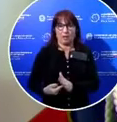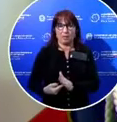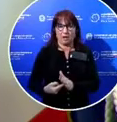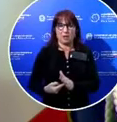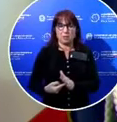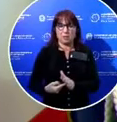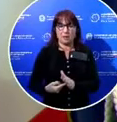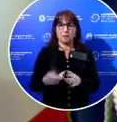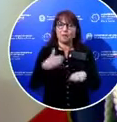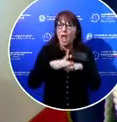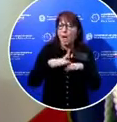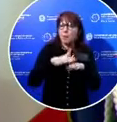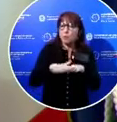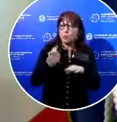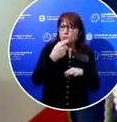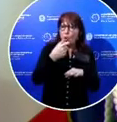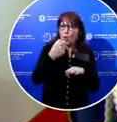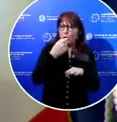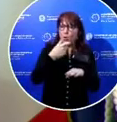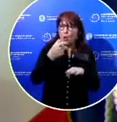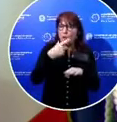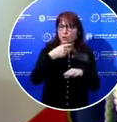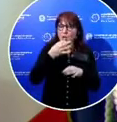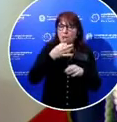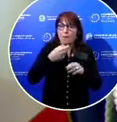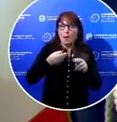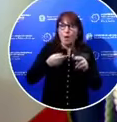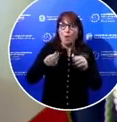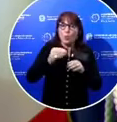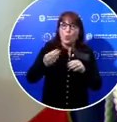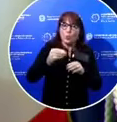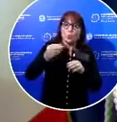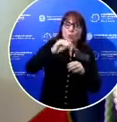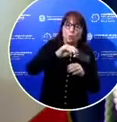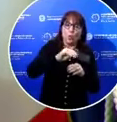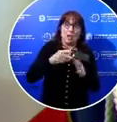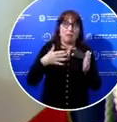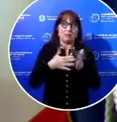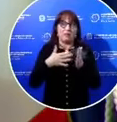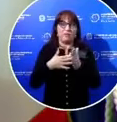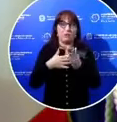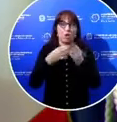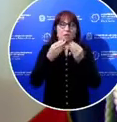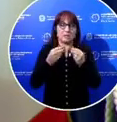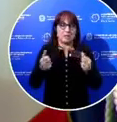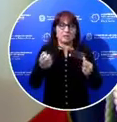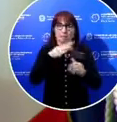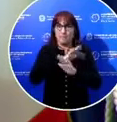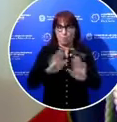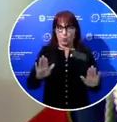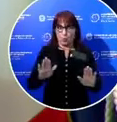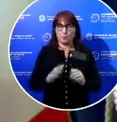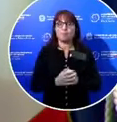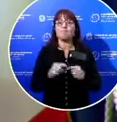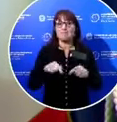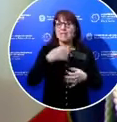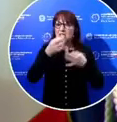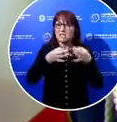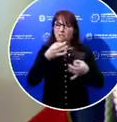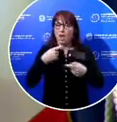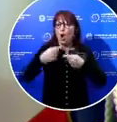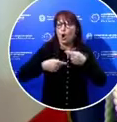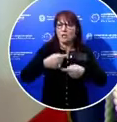assuefazione, abitudine ad assumere la sostanza in quantità sempre maggiore e difficoltà a smetterne l'uso. Il che produce